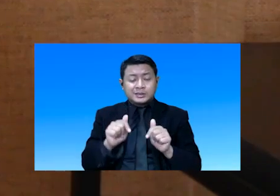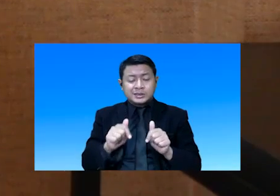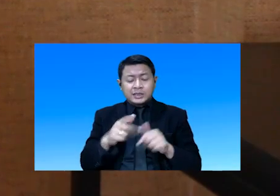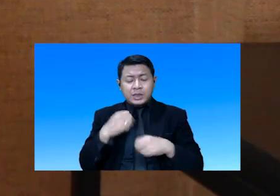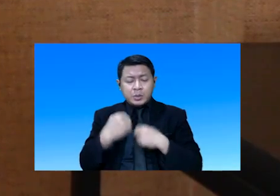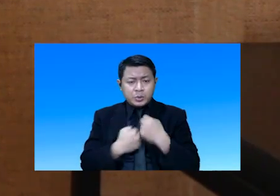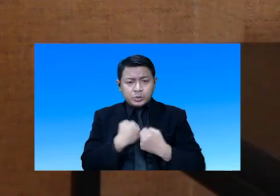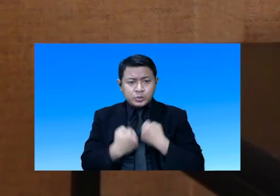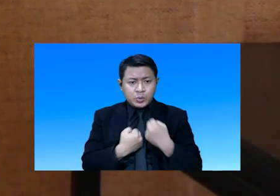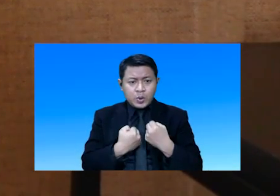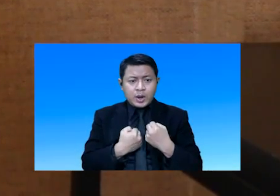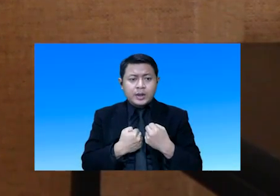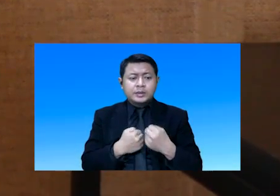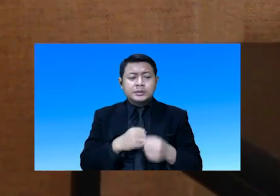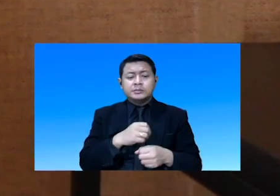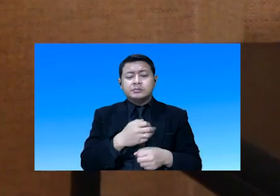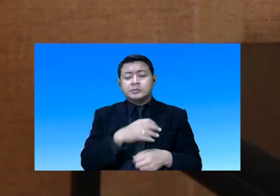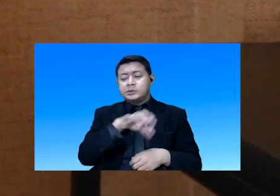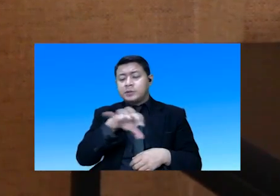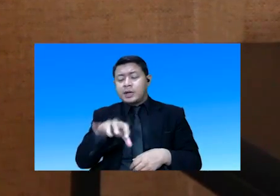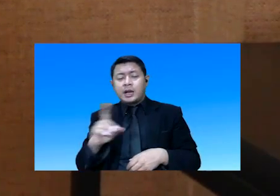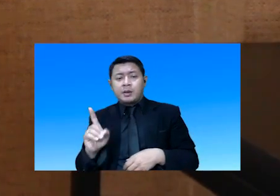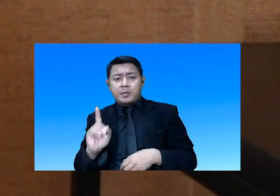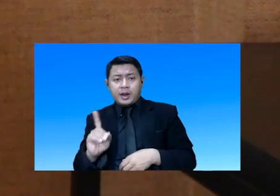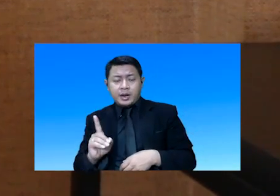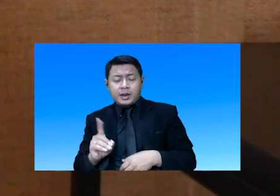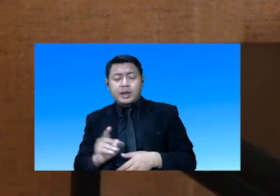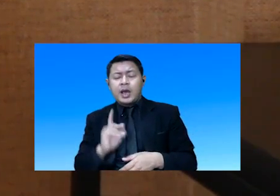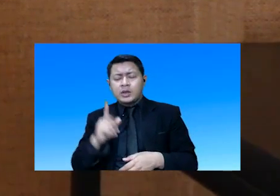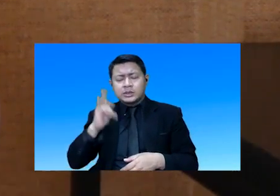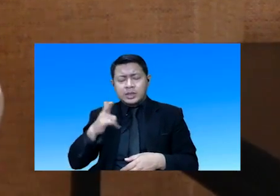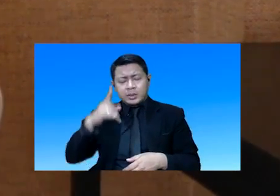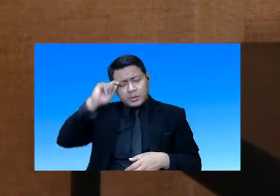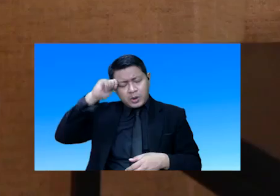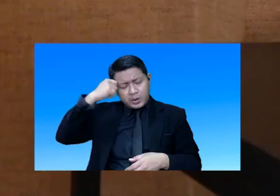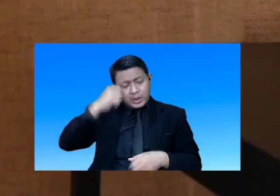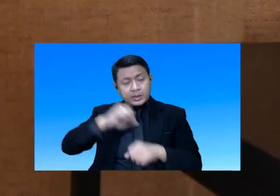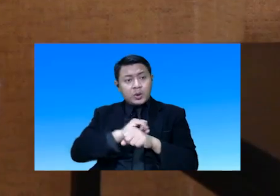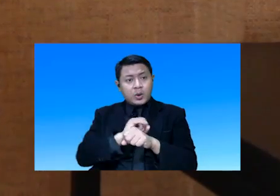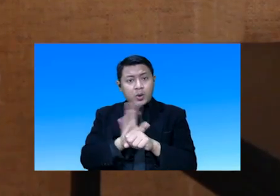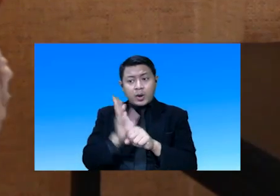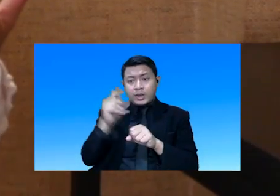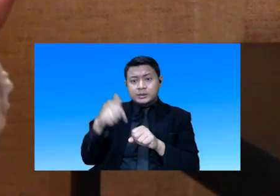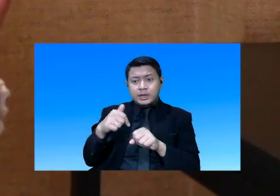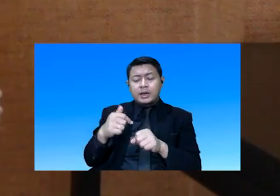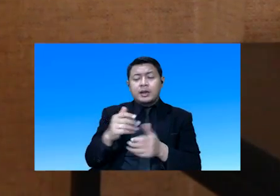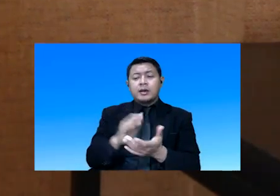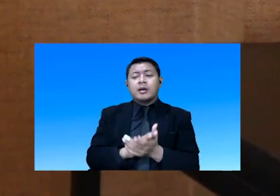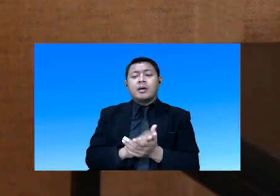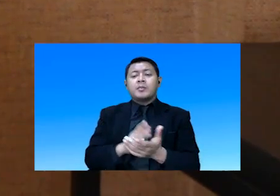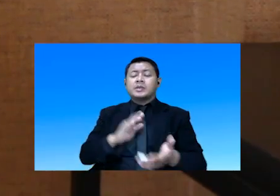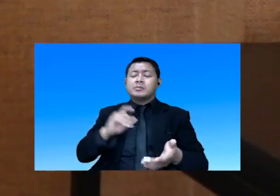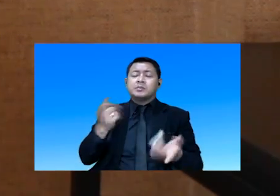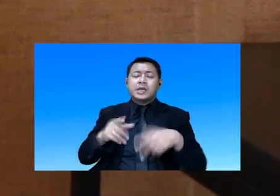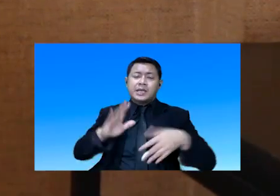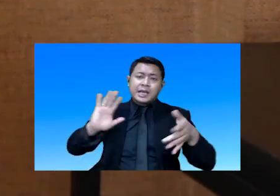ya, dimanapun berada, kita harus ingat ya bahwa pandemi ini sebenarnya menjadi batu loncatan bagi kita.